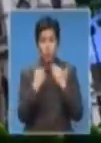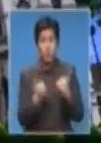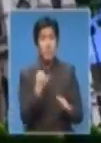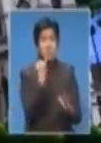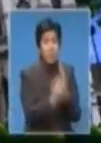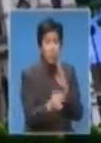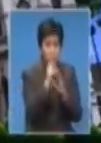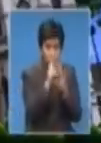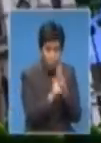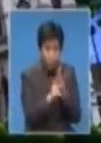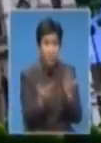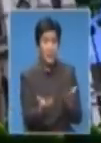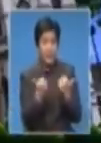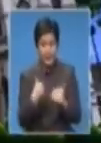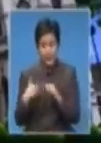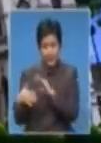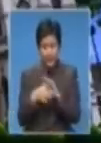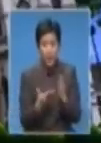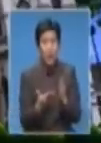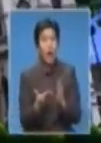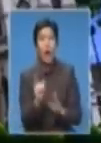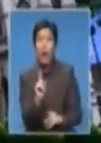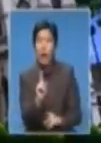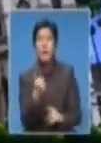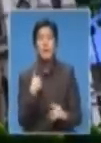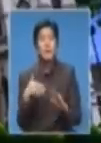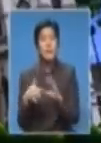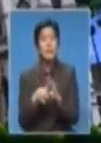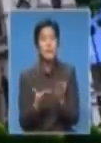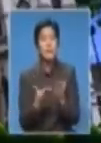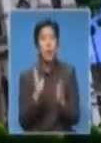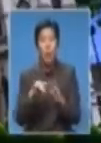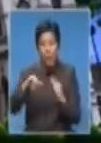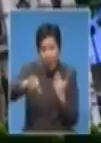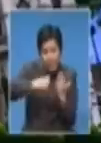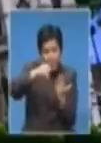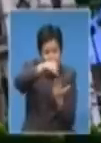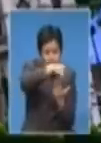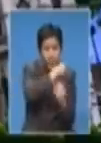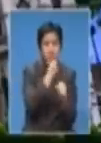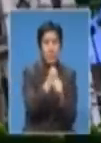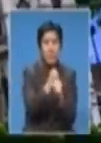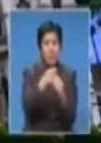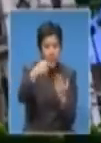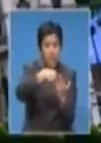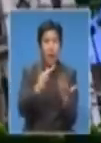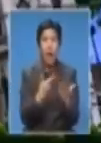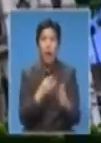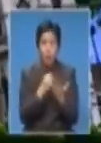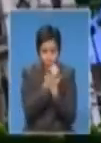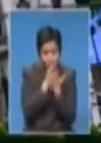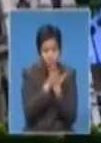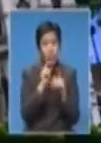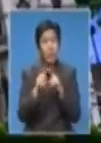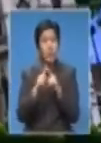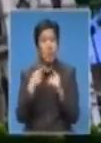ายการ อะไรล่ะการลักลอบเข้าเมืองบ้างการยาเสพติดนะครับที่